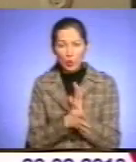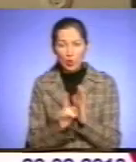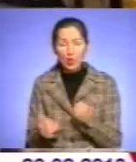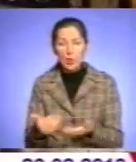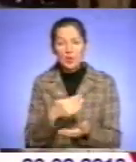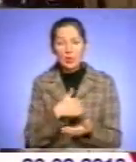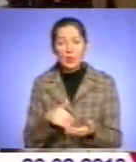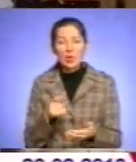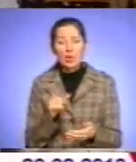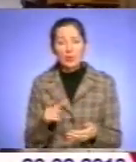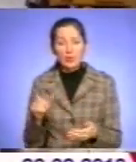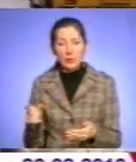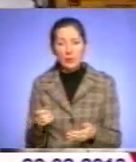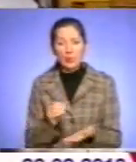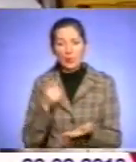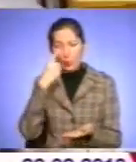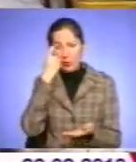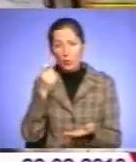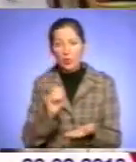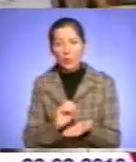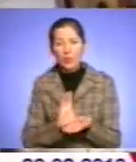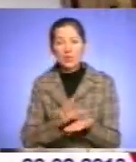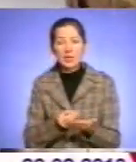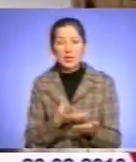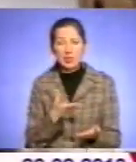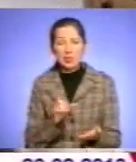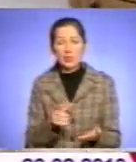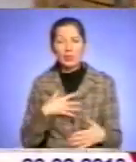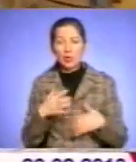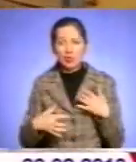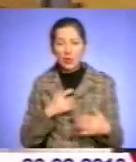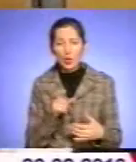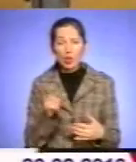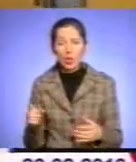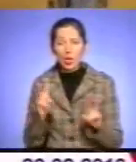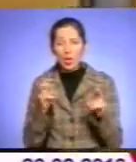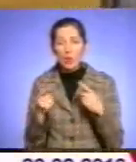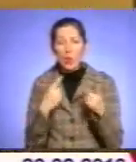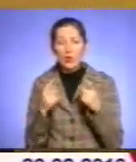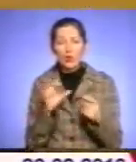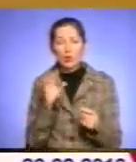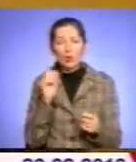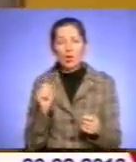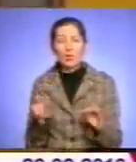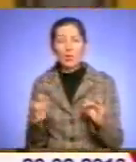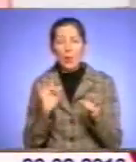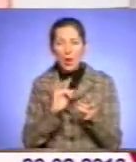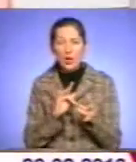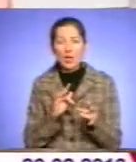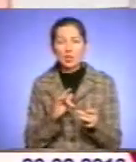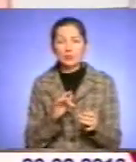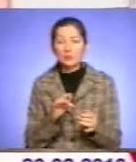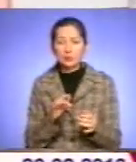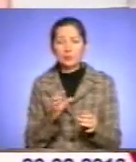громаду. Повідомлення про підвищення цін на проїзд розхвилювало громадськість. Тему обговорюють у соціальних мережах та на інформаційних